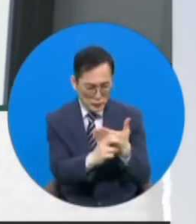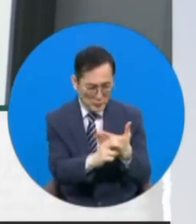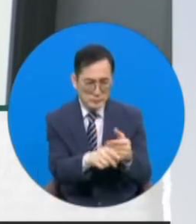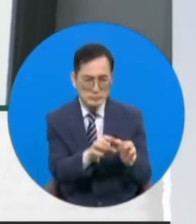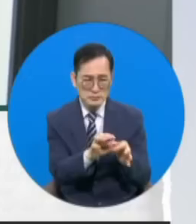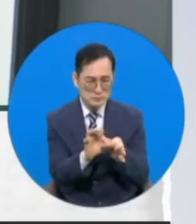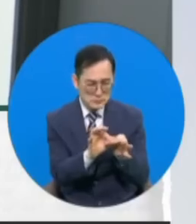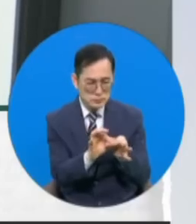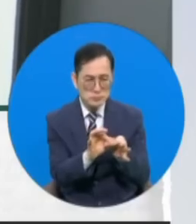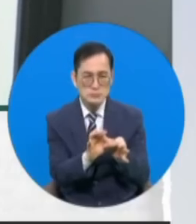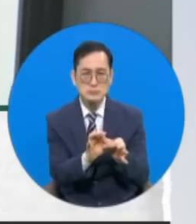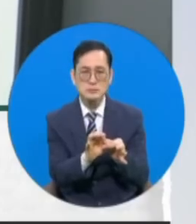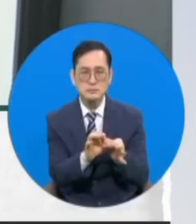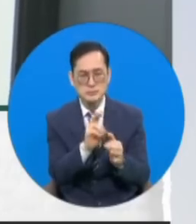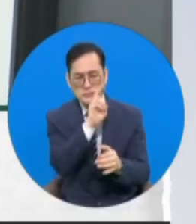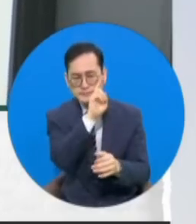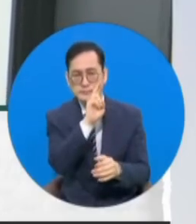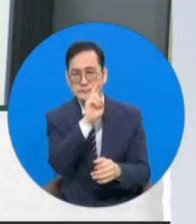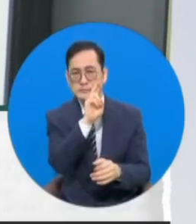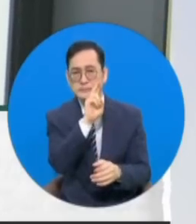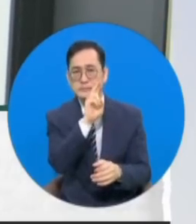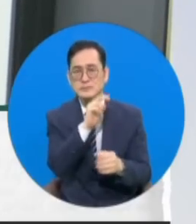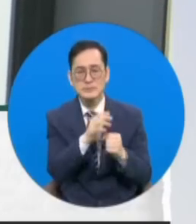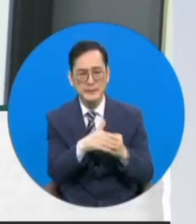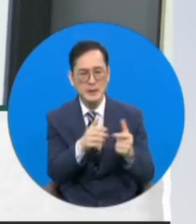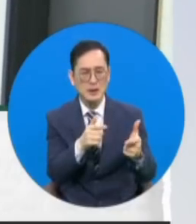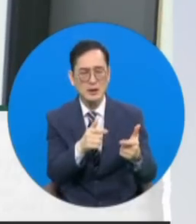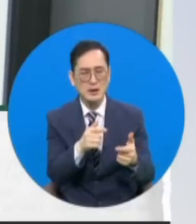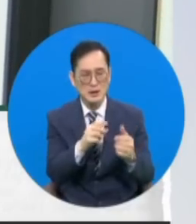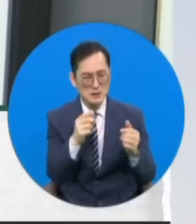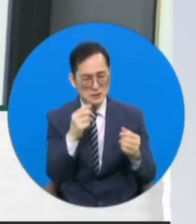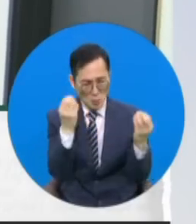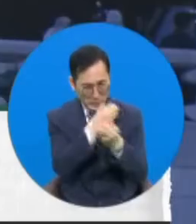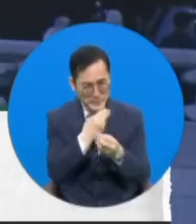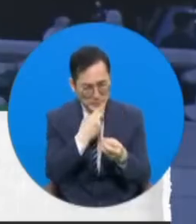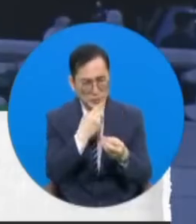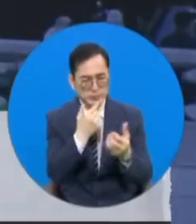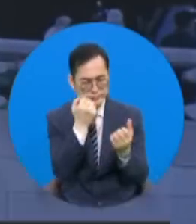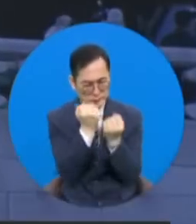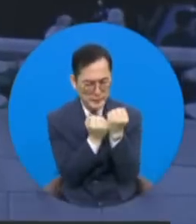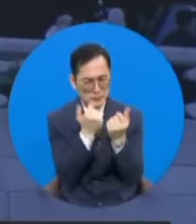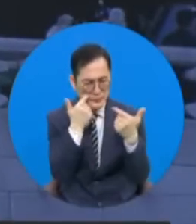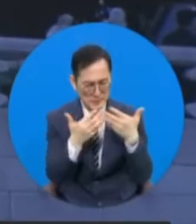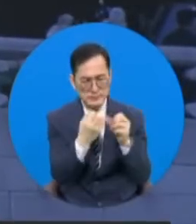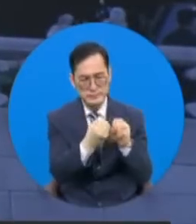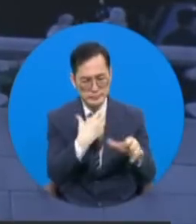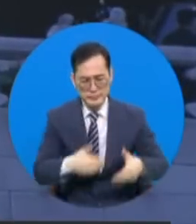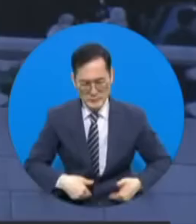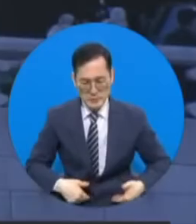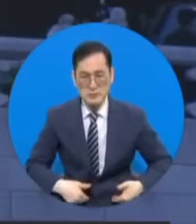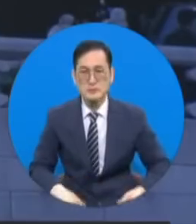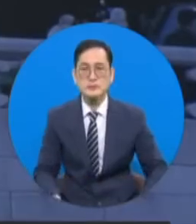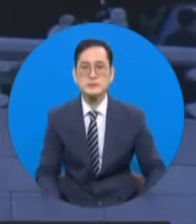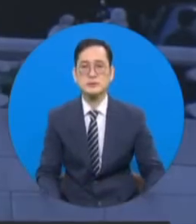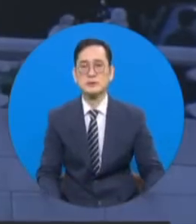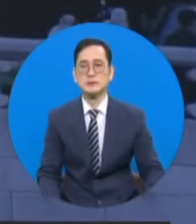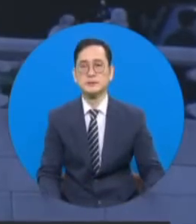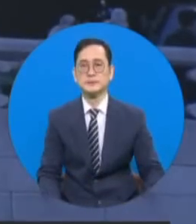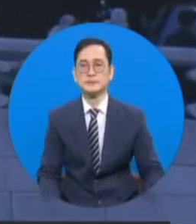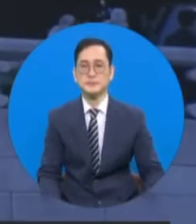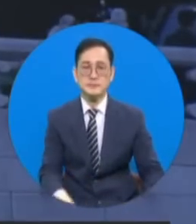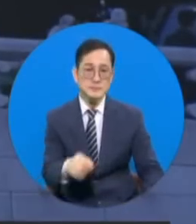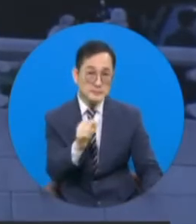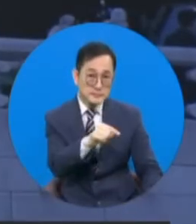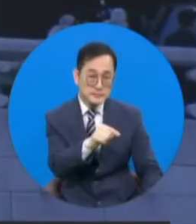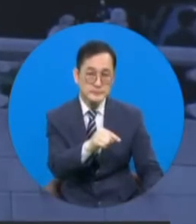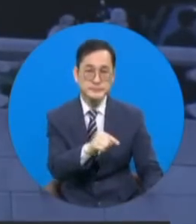꼭 반드시 시작과 끝이 나와야 된다고 생각합니다 예금 10억이 어디서 나왔냐라는 논란이 일자 김남국